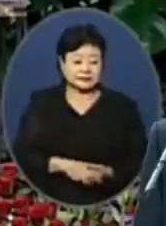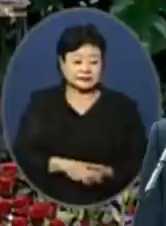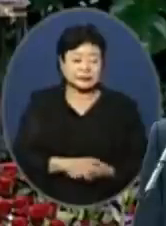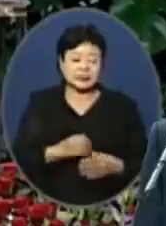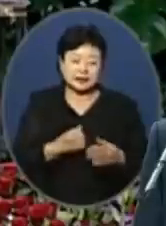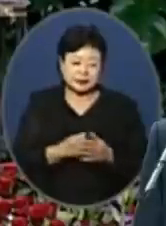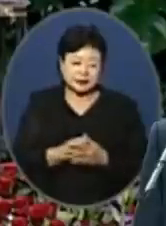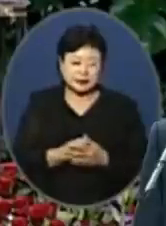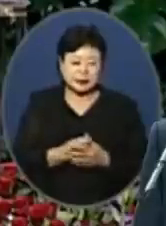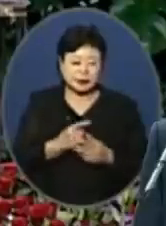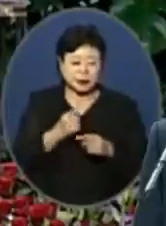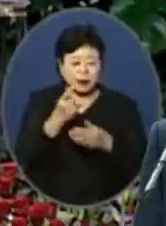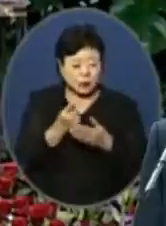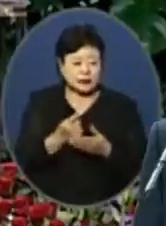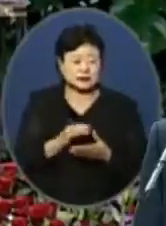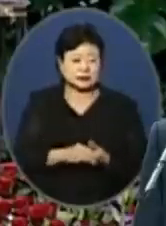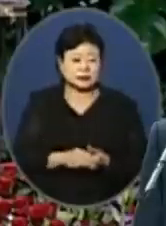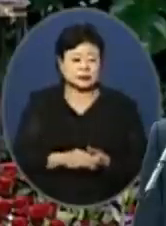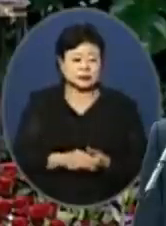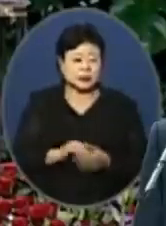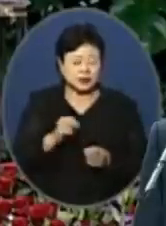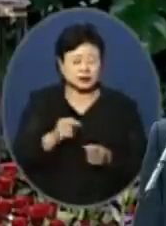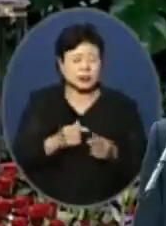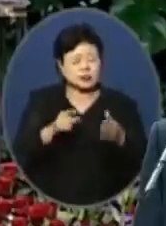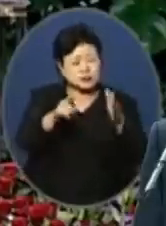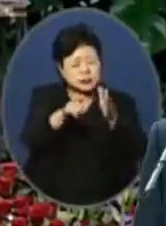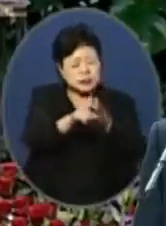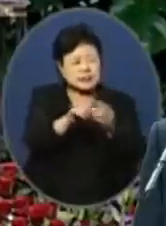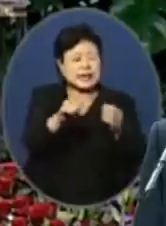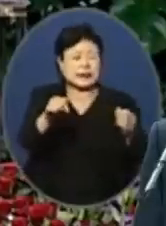그러므로 교회 오면 오래 예수 믿은 사람이